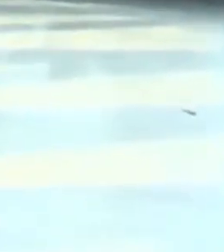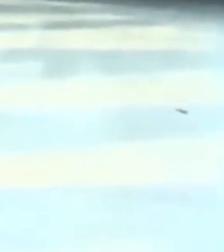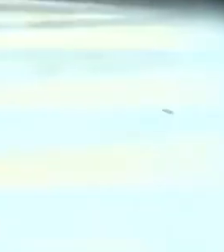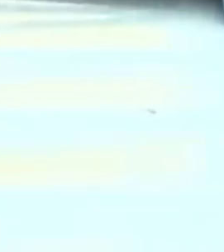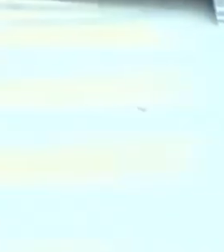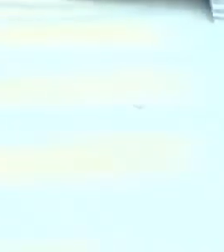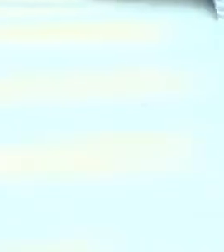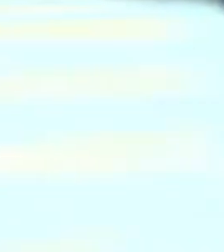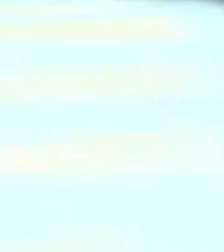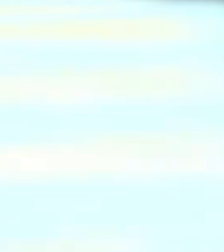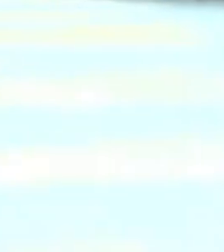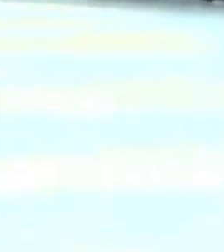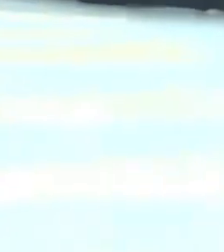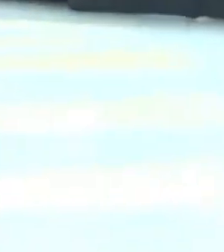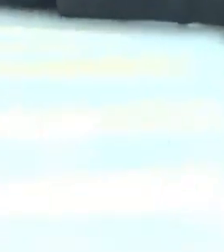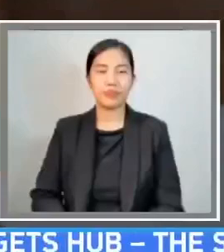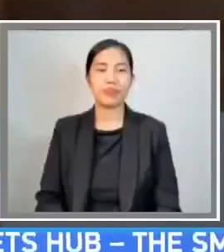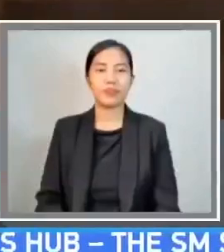natin doon.